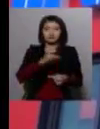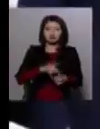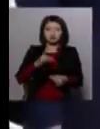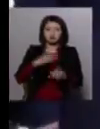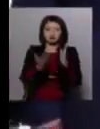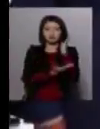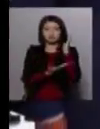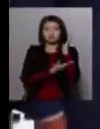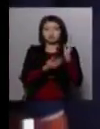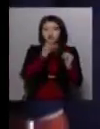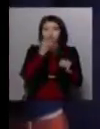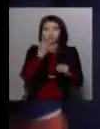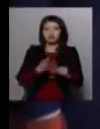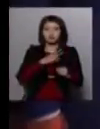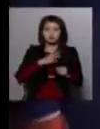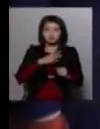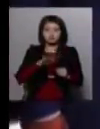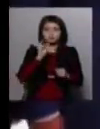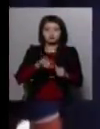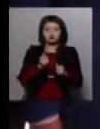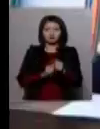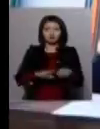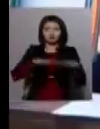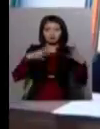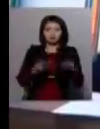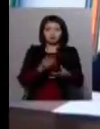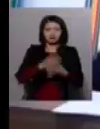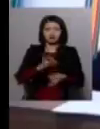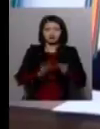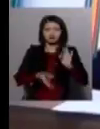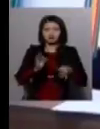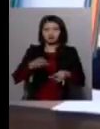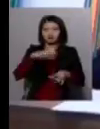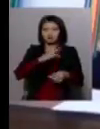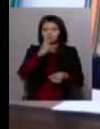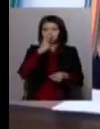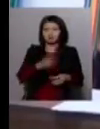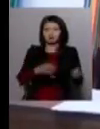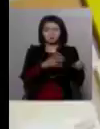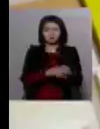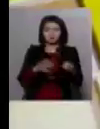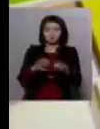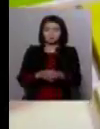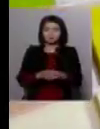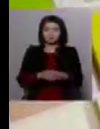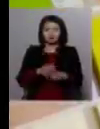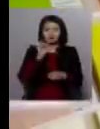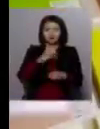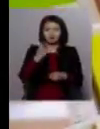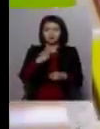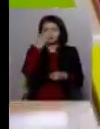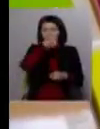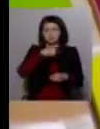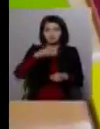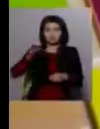дамыған. Ағаш шаңқалы тақта шығаратын әлемдегі жетекші өндірушілердің бірі Кроношпан компаниясы осында орналасқан. 100 жылдан астам тарихы бар